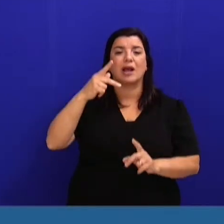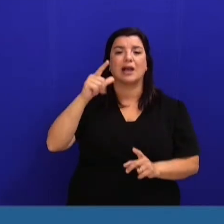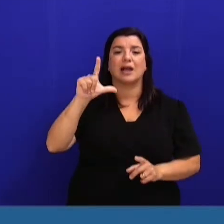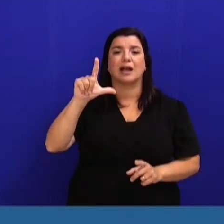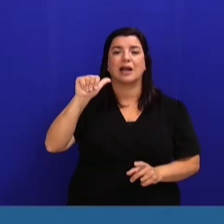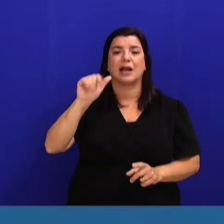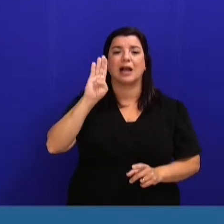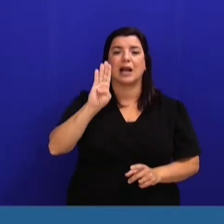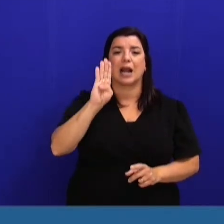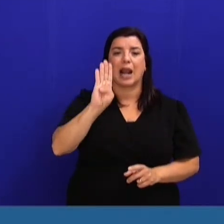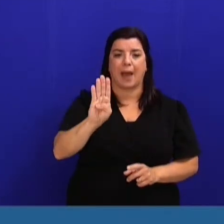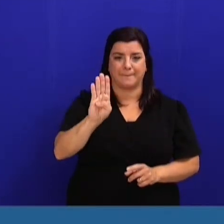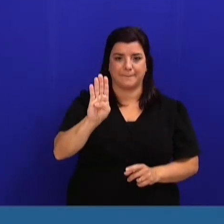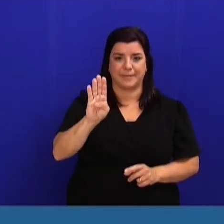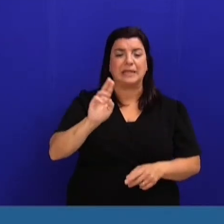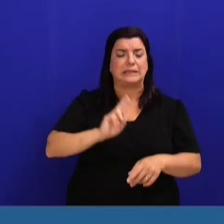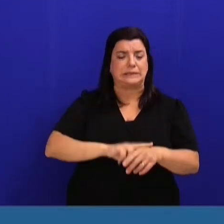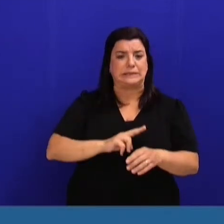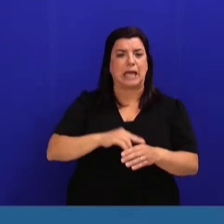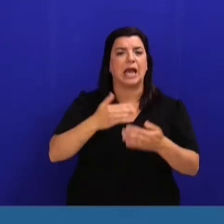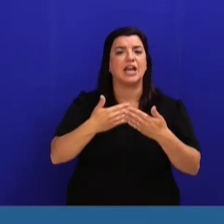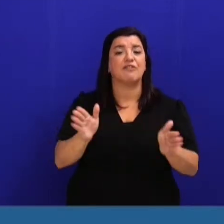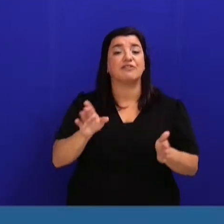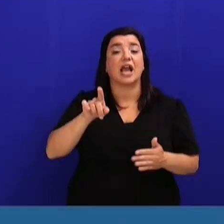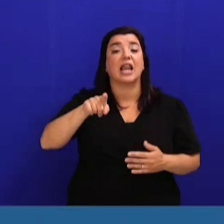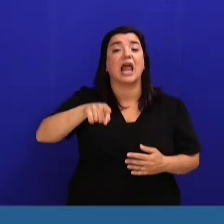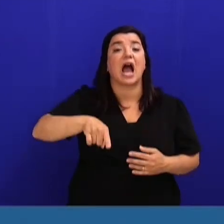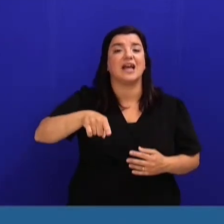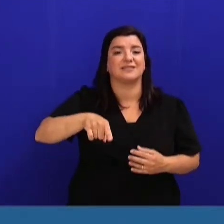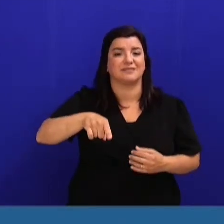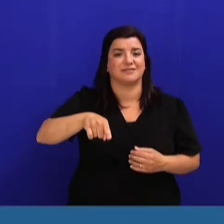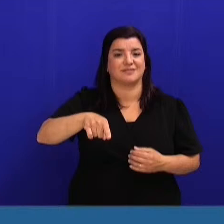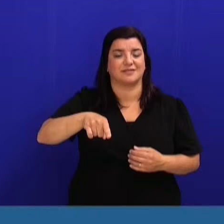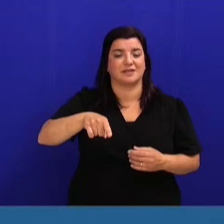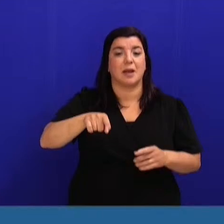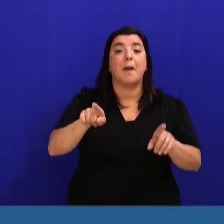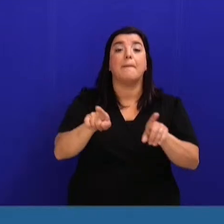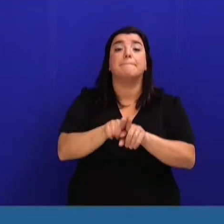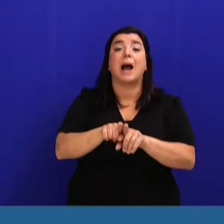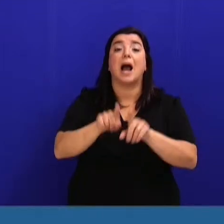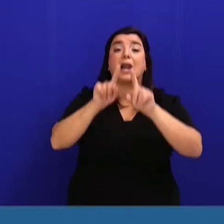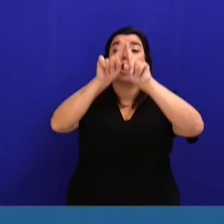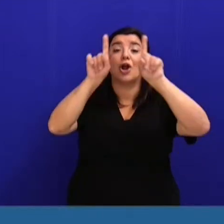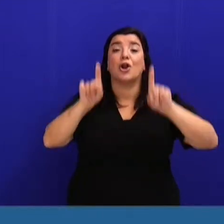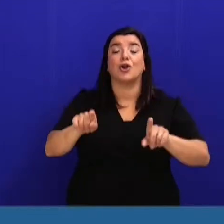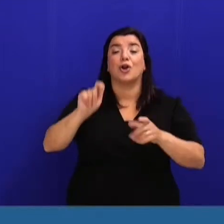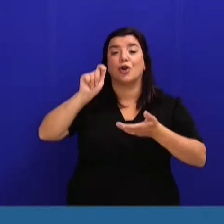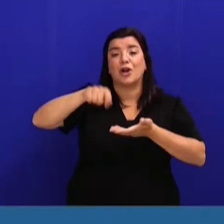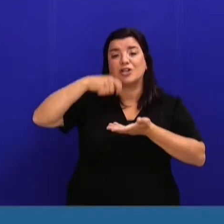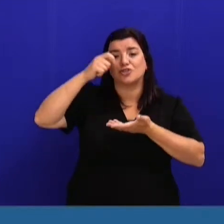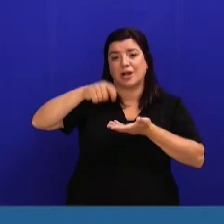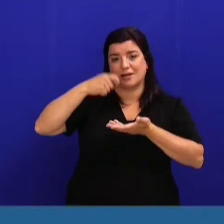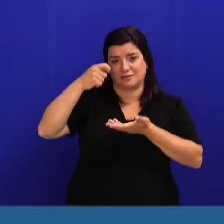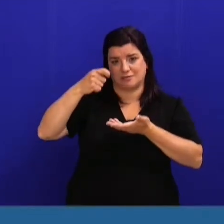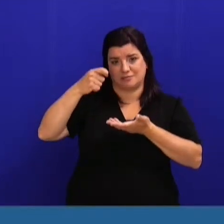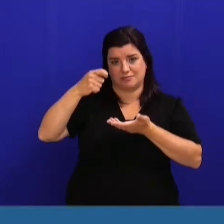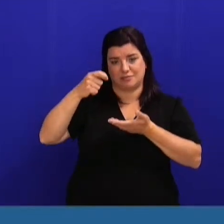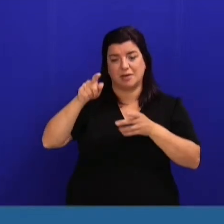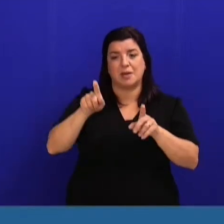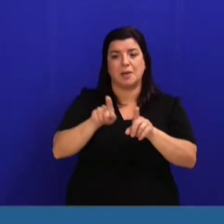nhar il-ħadd li ġej bil-protokoll, restaurant protocol, li inti kollok il-persuni li jkunu qegħdin bil-qiegħda, ġifieri